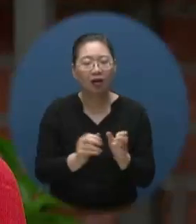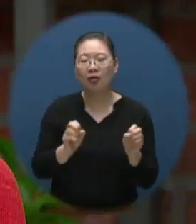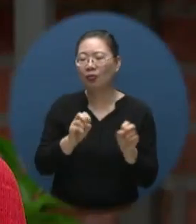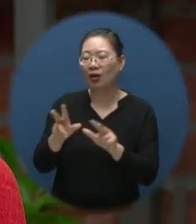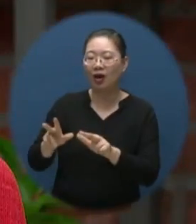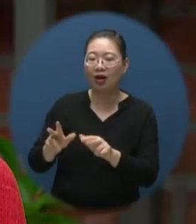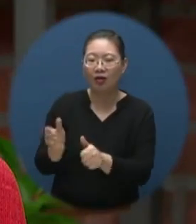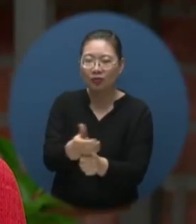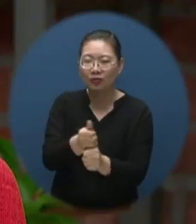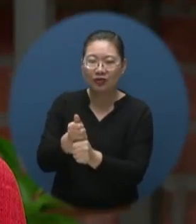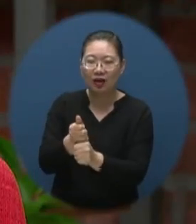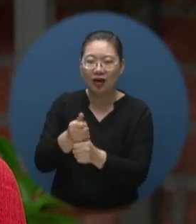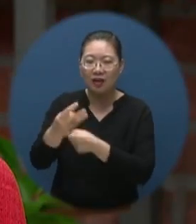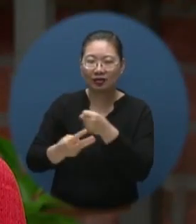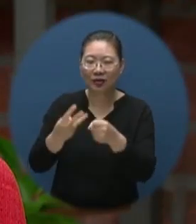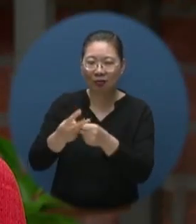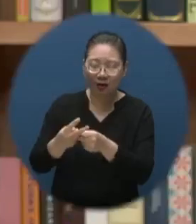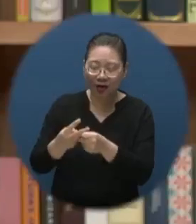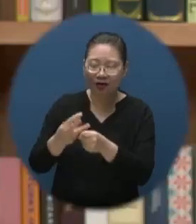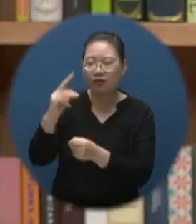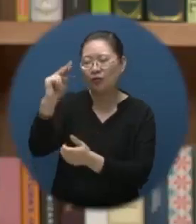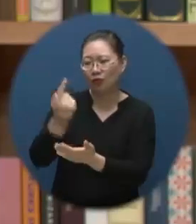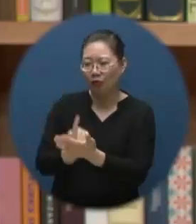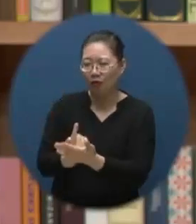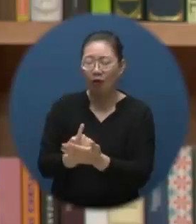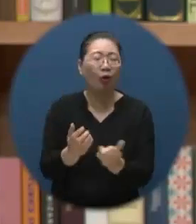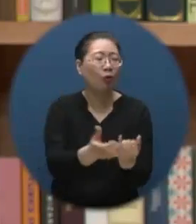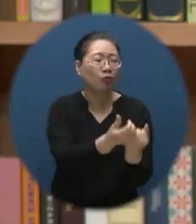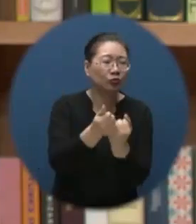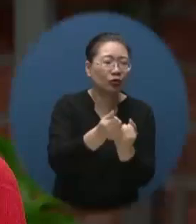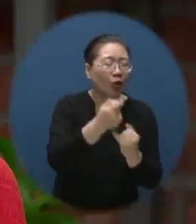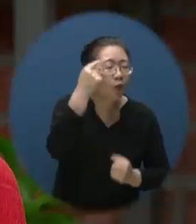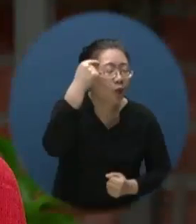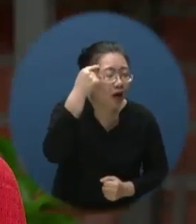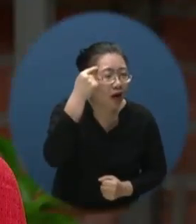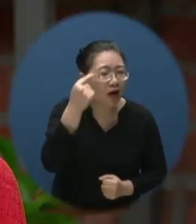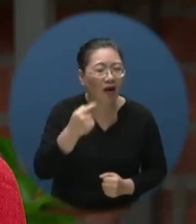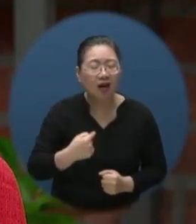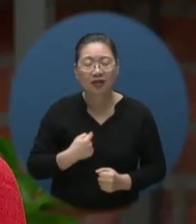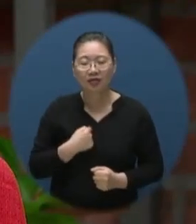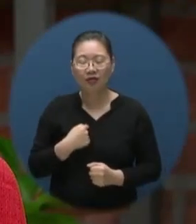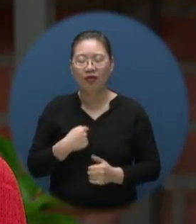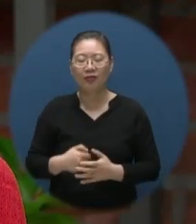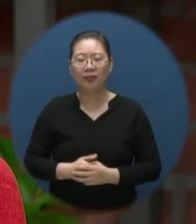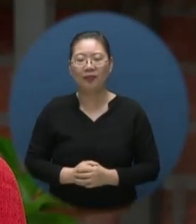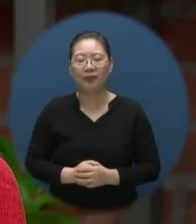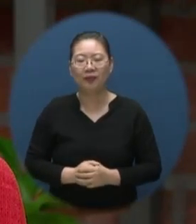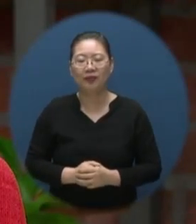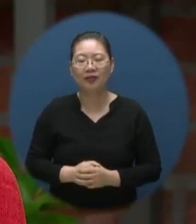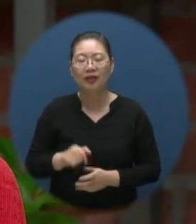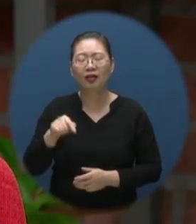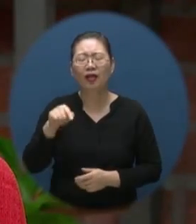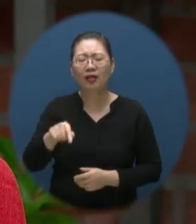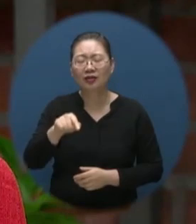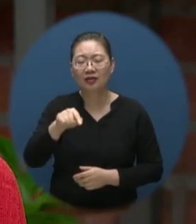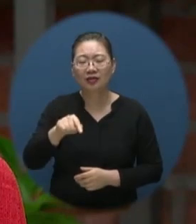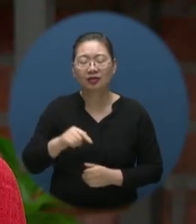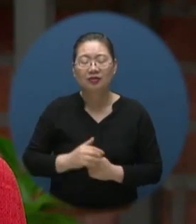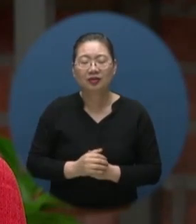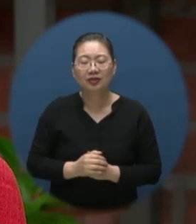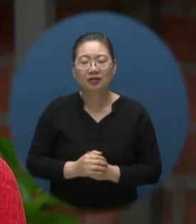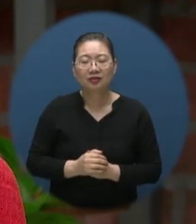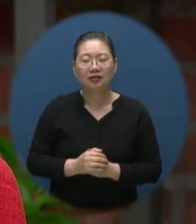거기 가서 붙잡혀 가지고 3년 만에 나왔어요. 왜 붙잡혔어요? 제가요. 그 전부